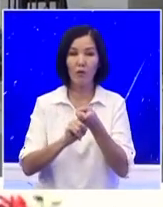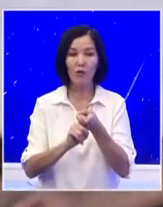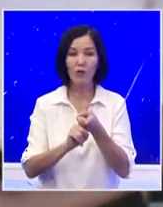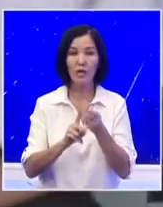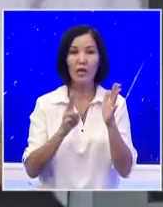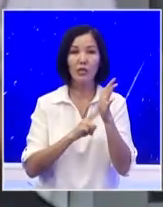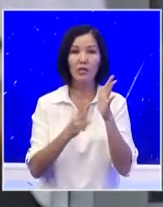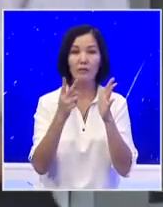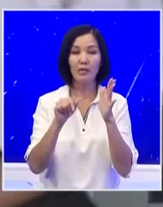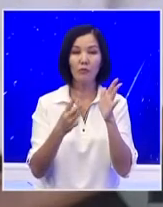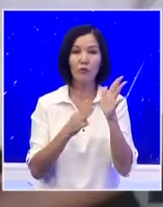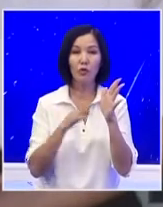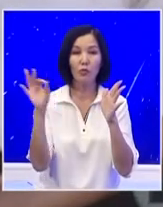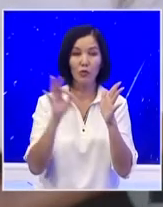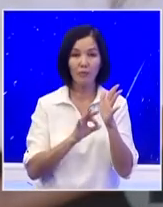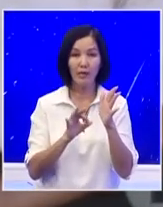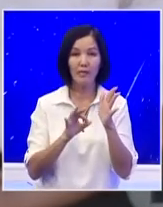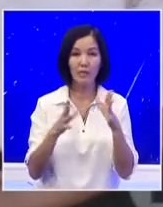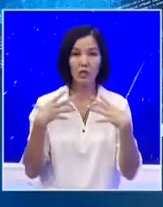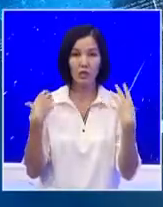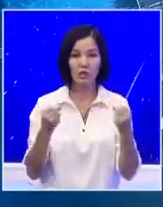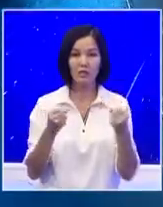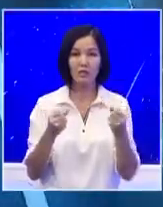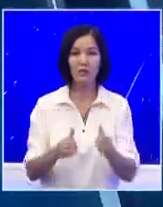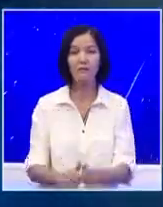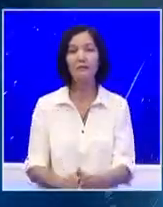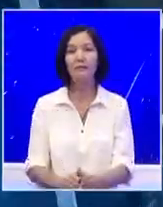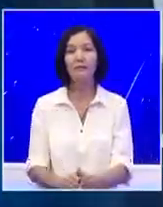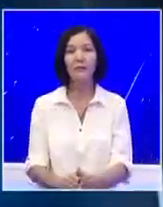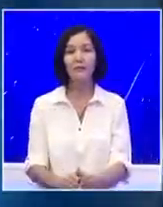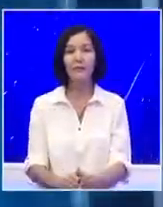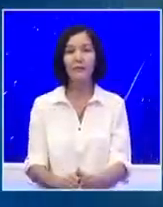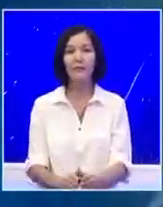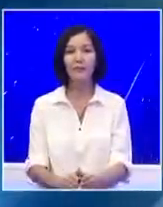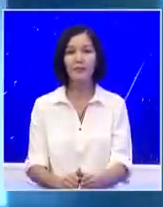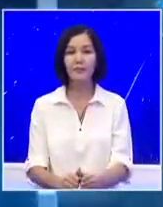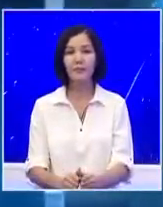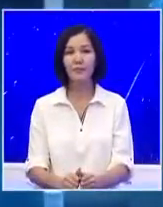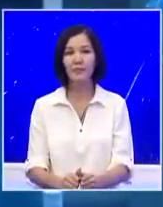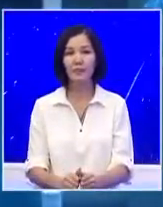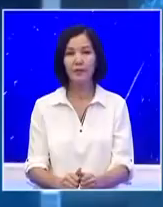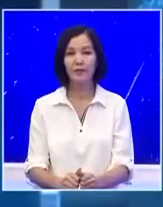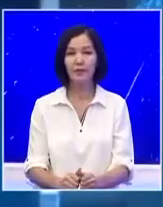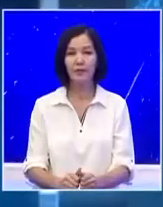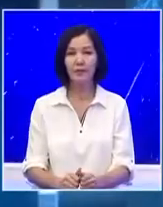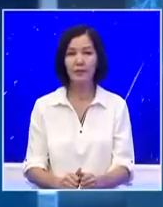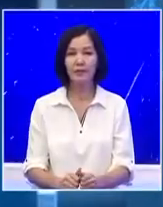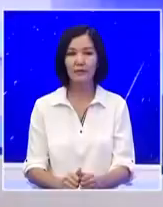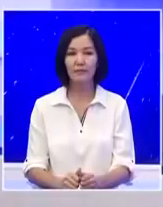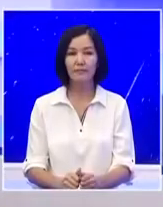Оның 72,9% жазылып шықты. Әзиза Ғазезқызы, Нұр Сұлтан.